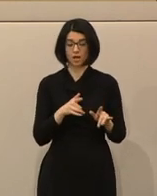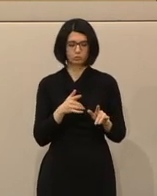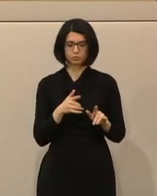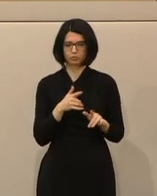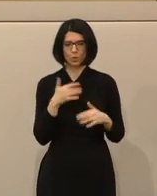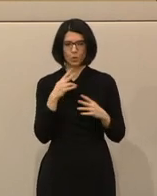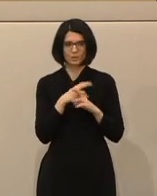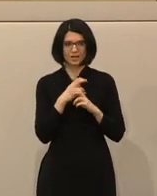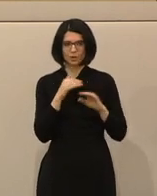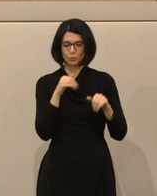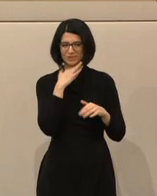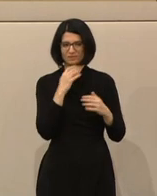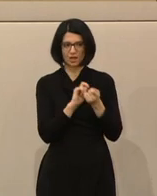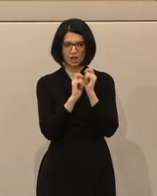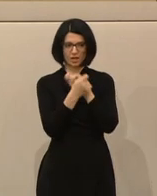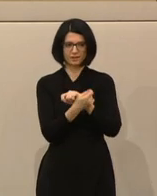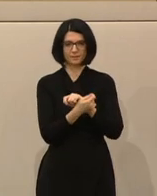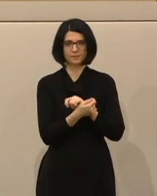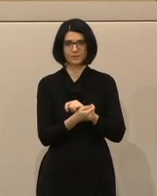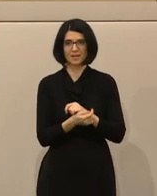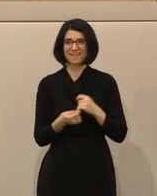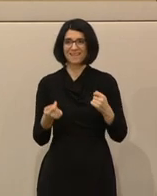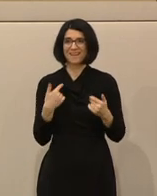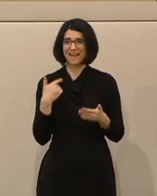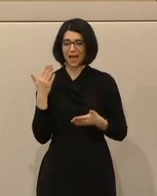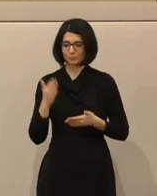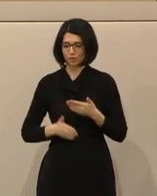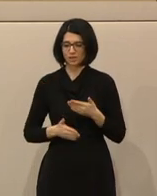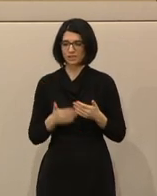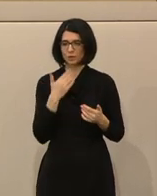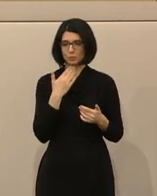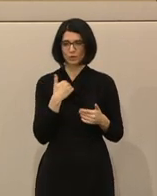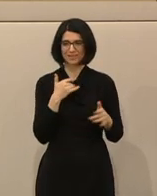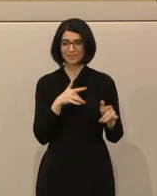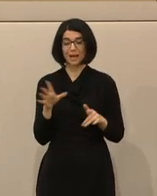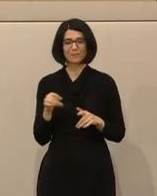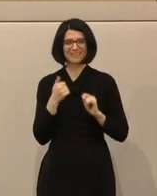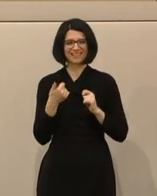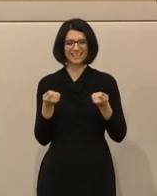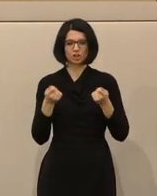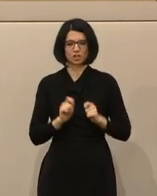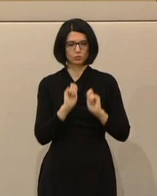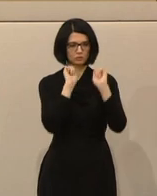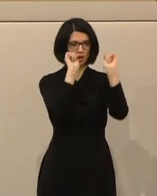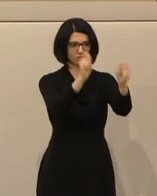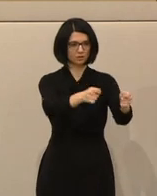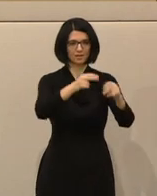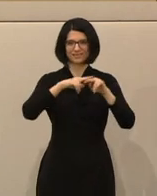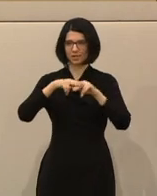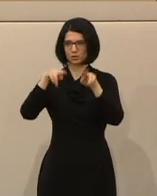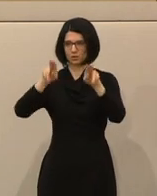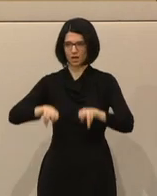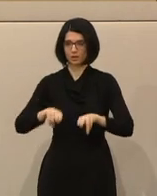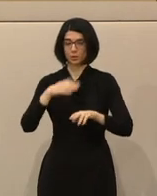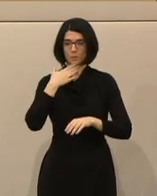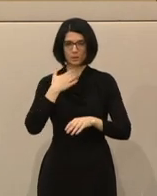haben. Schließen möchte ich mit einem Entschließungsantrag. Der Nationalrat